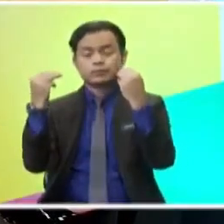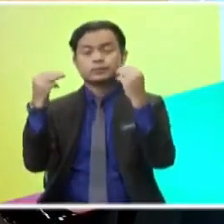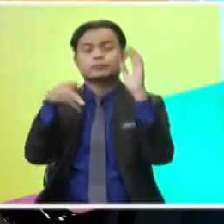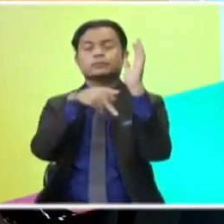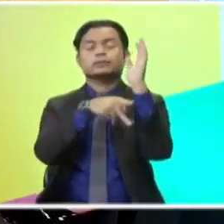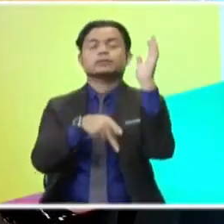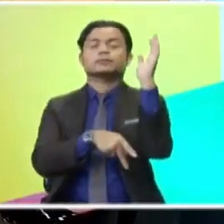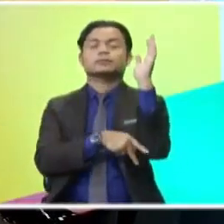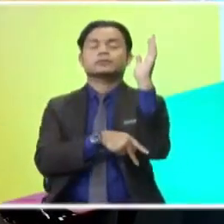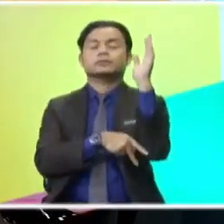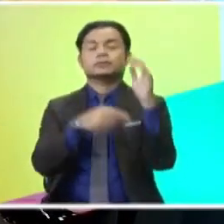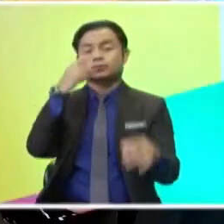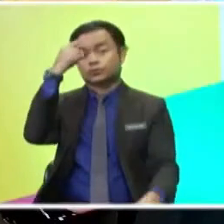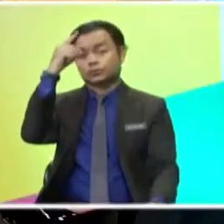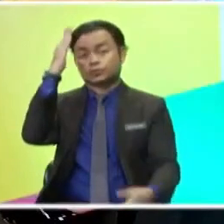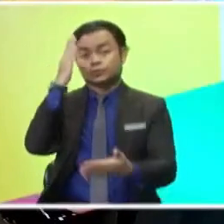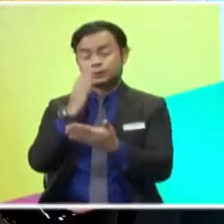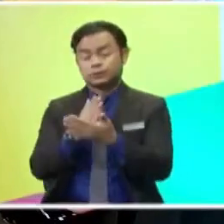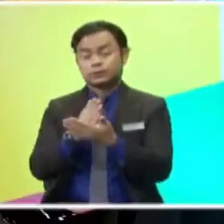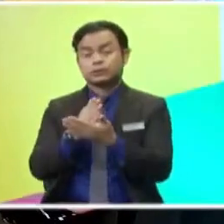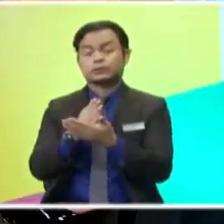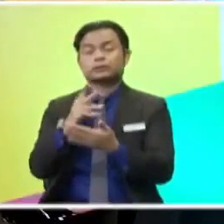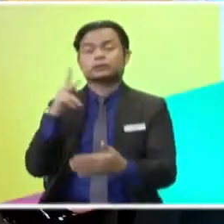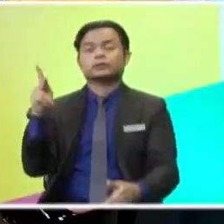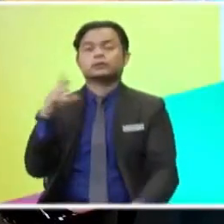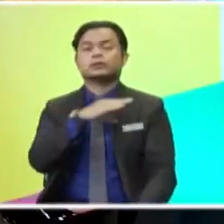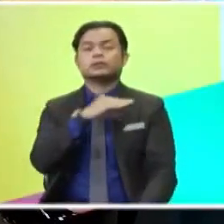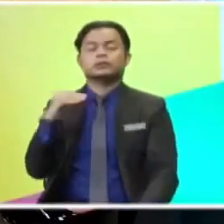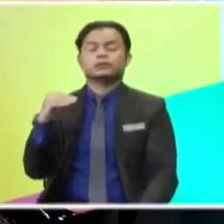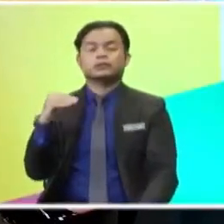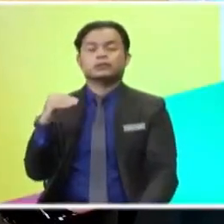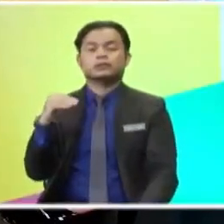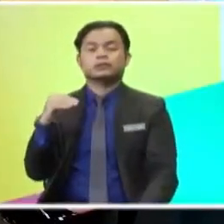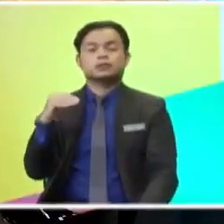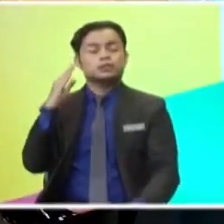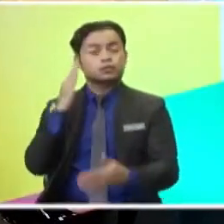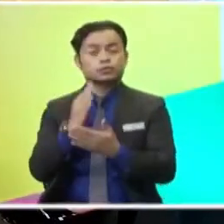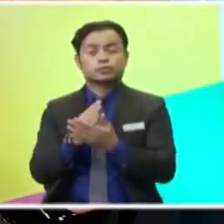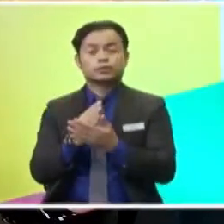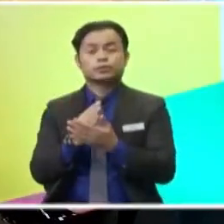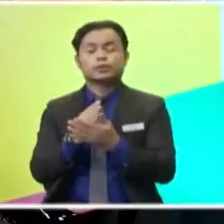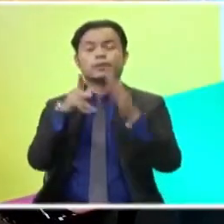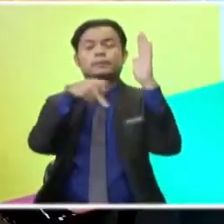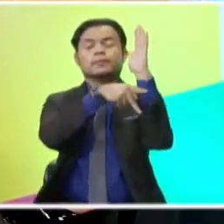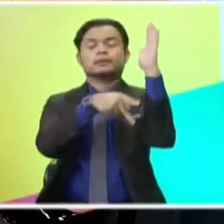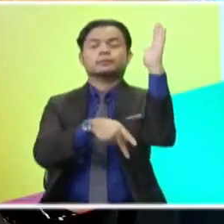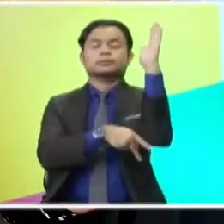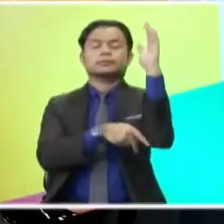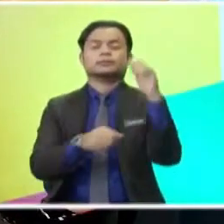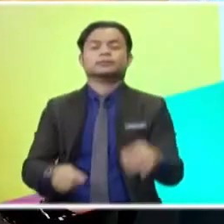bersidang, menghentikan dan membubarkan Parlimen. Itulah di bawah kuasa bidang Yang di-Pertuan